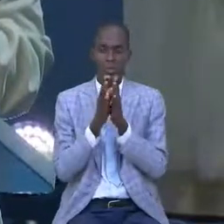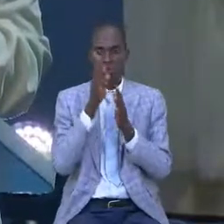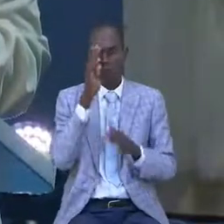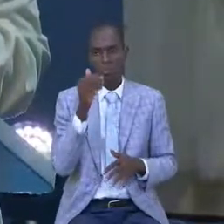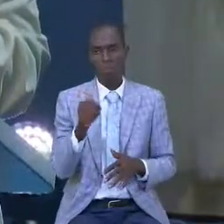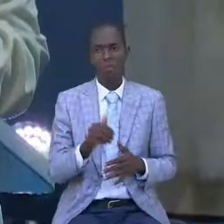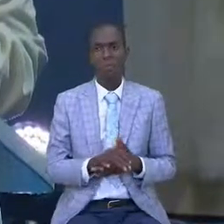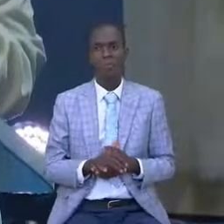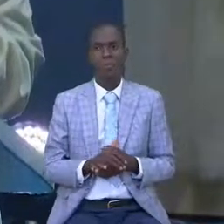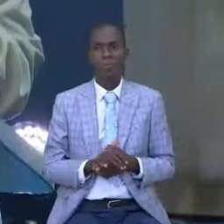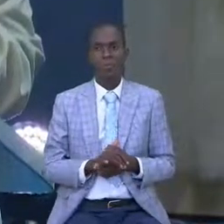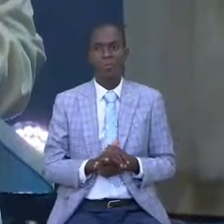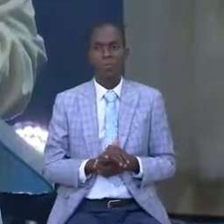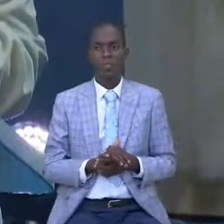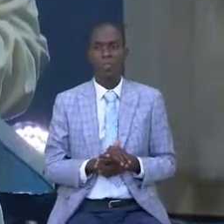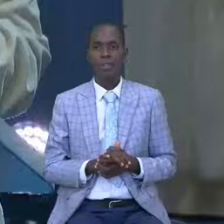L'homme de Dieu